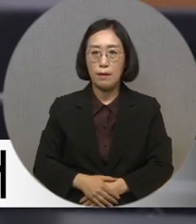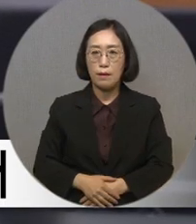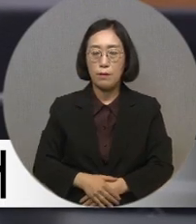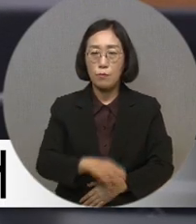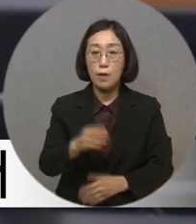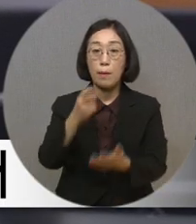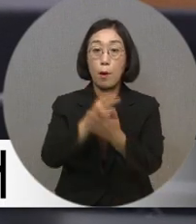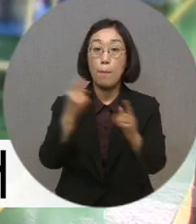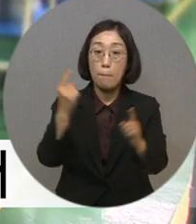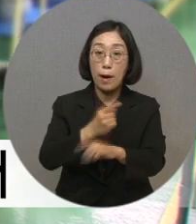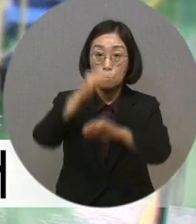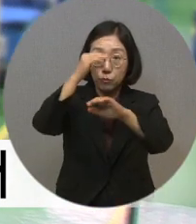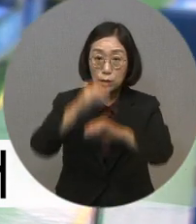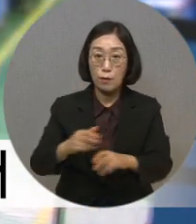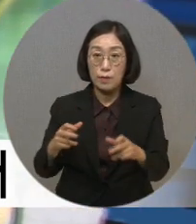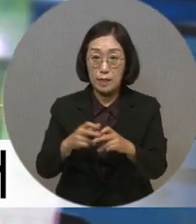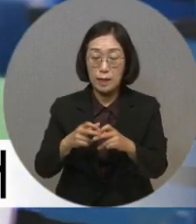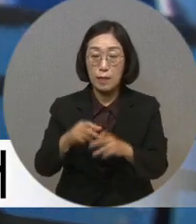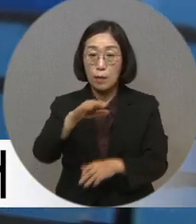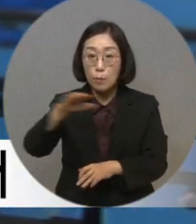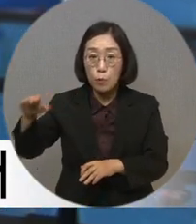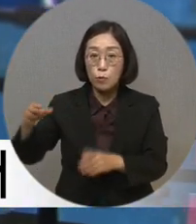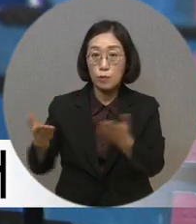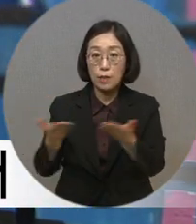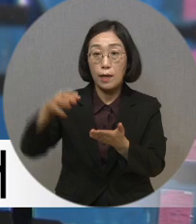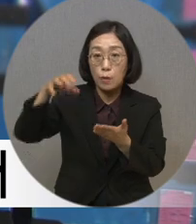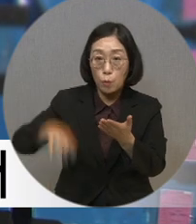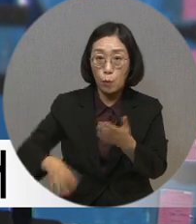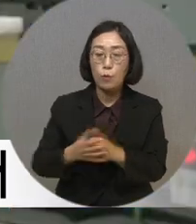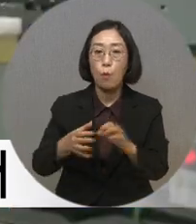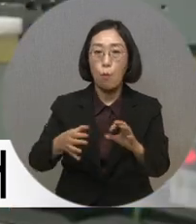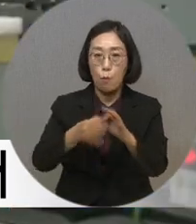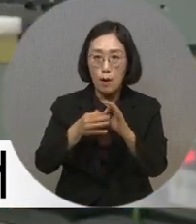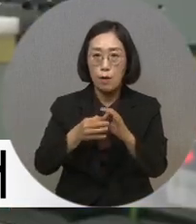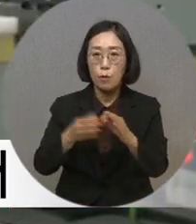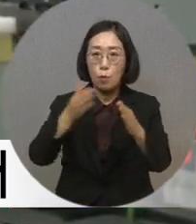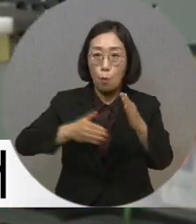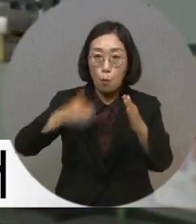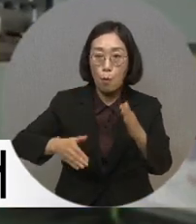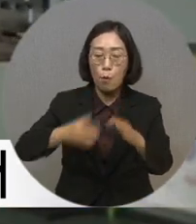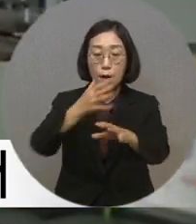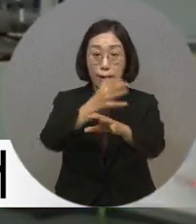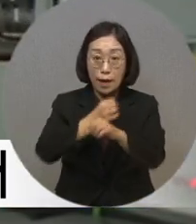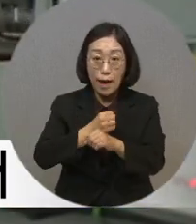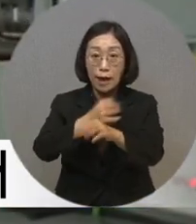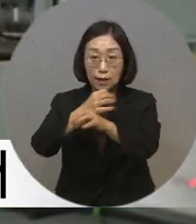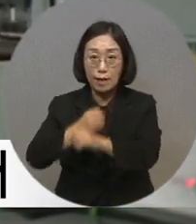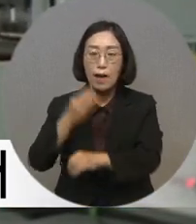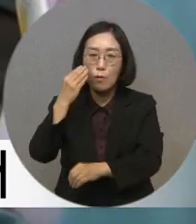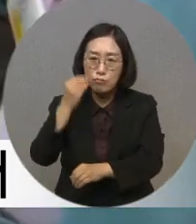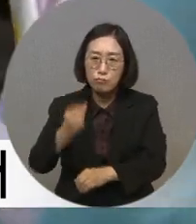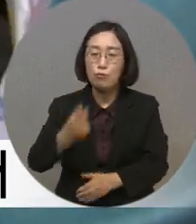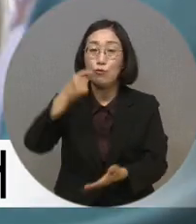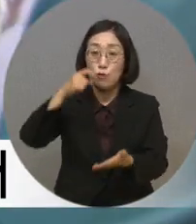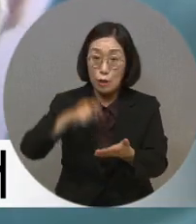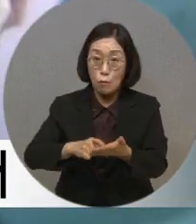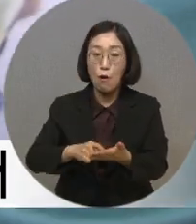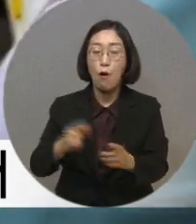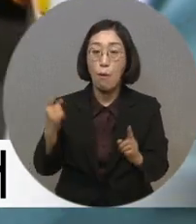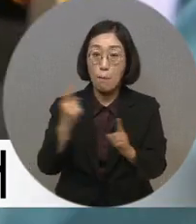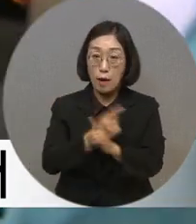시행령 개정으로 장애인 표준사업장 생산품에 대한 공공기관 수의 계약이 전보다 훨씬 원활해져